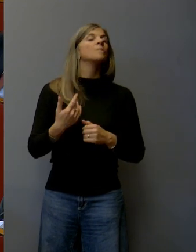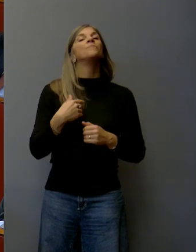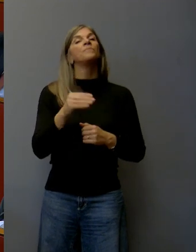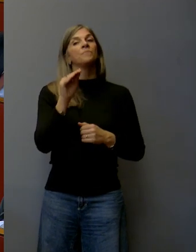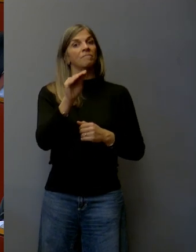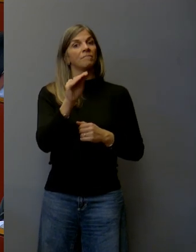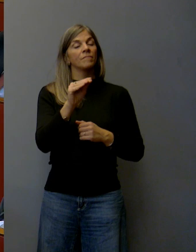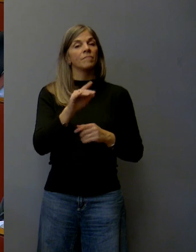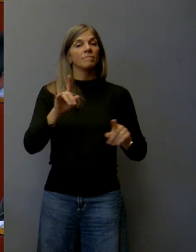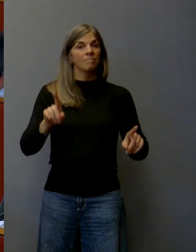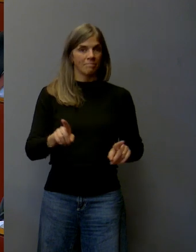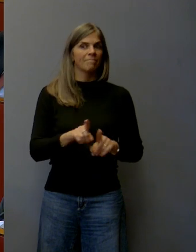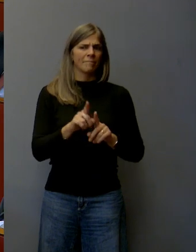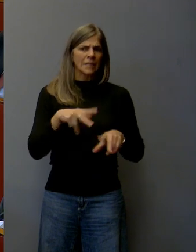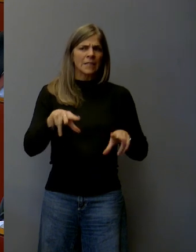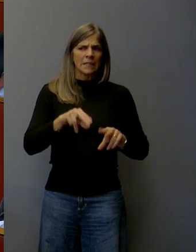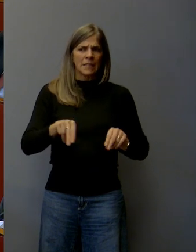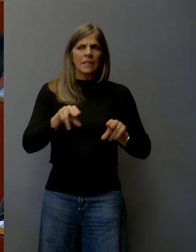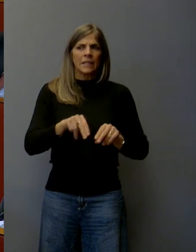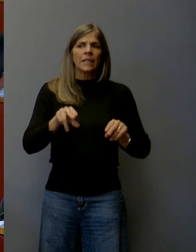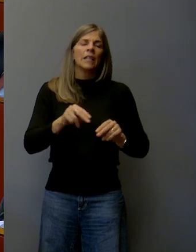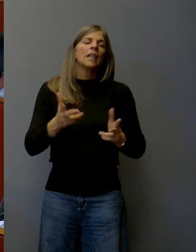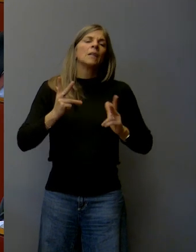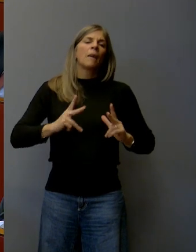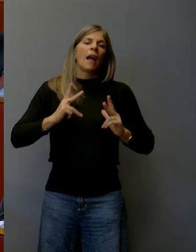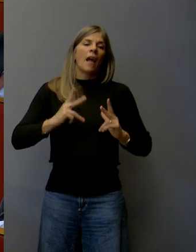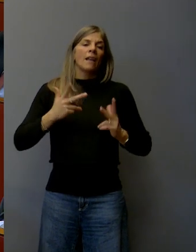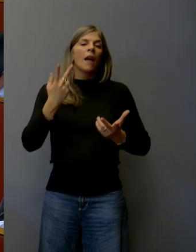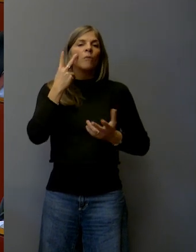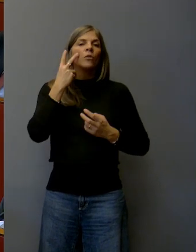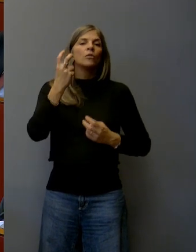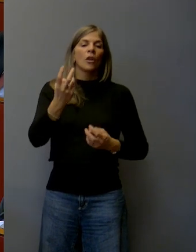poi nel fatto che si trovino gli strumenti per attuarli